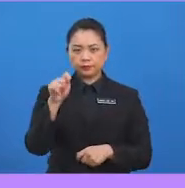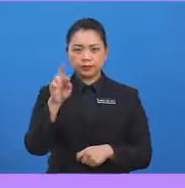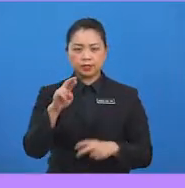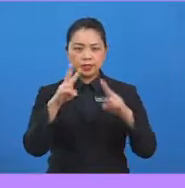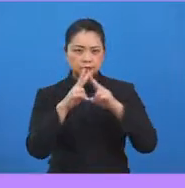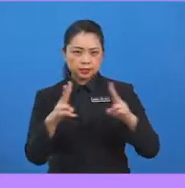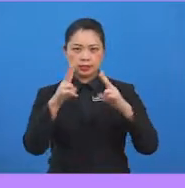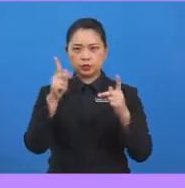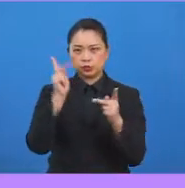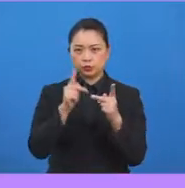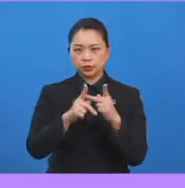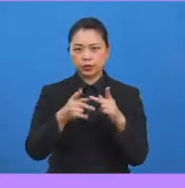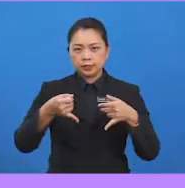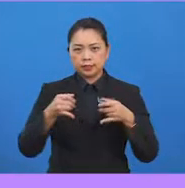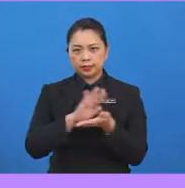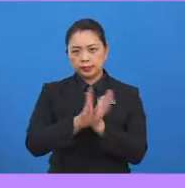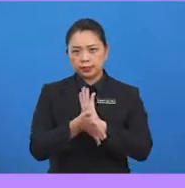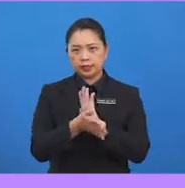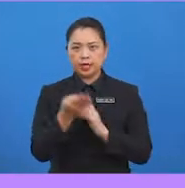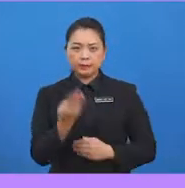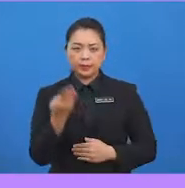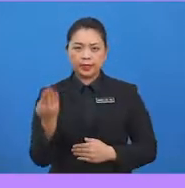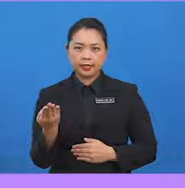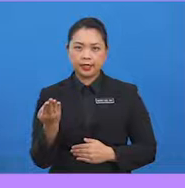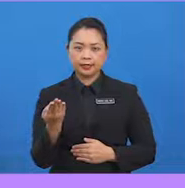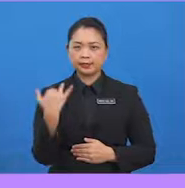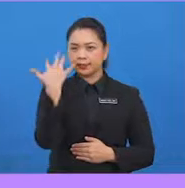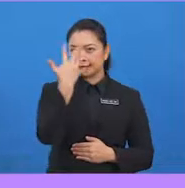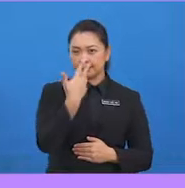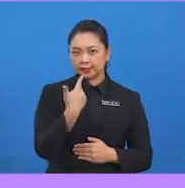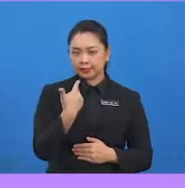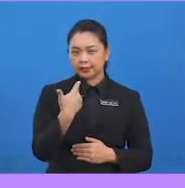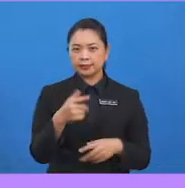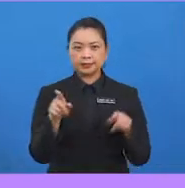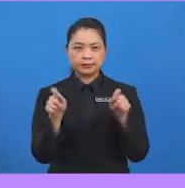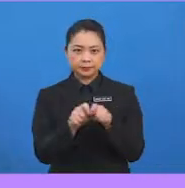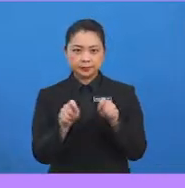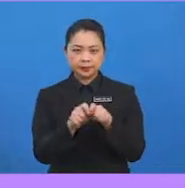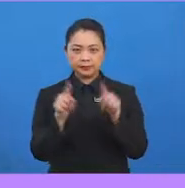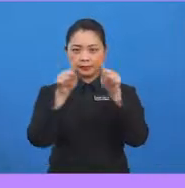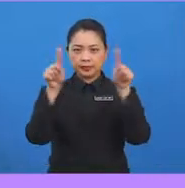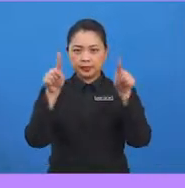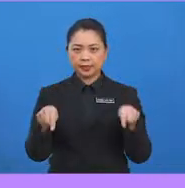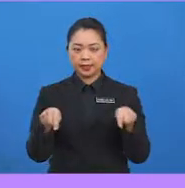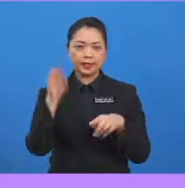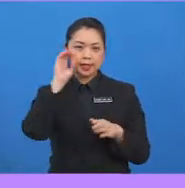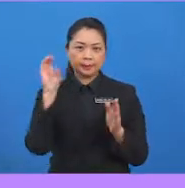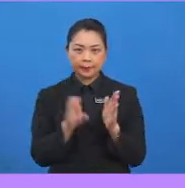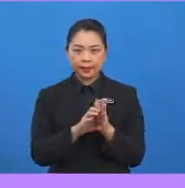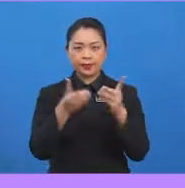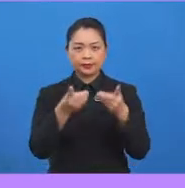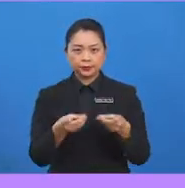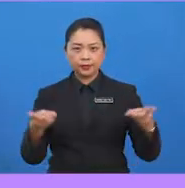amat sesuai dijadikan barangan perhiasan seperti bingkai gambar,